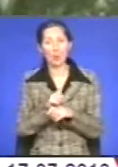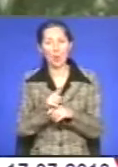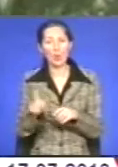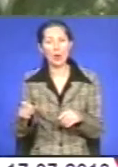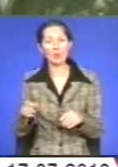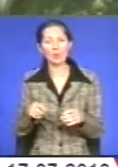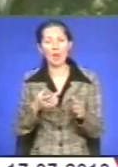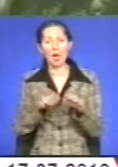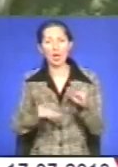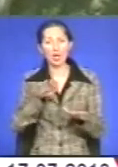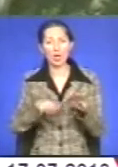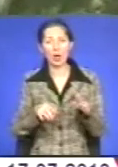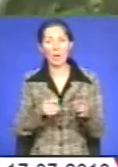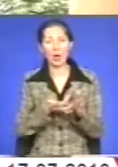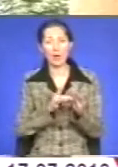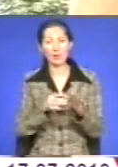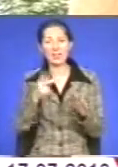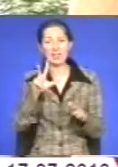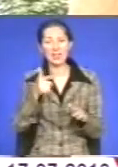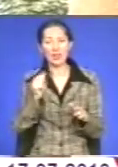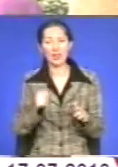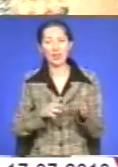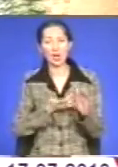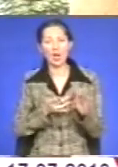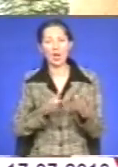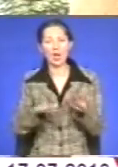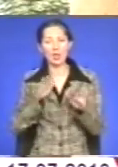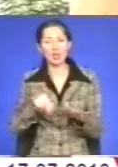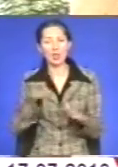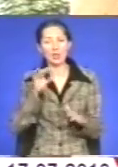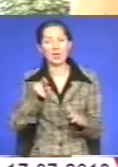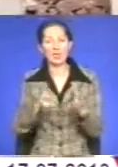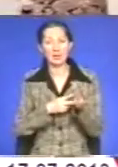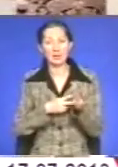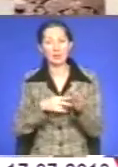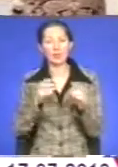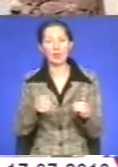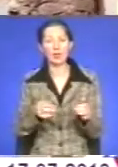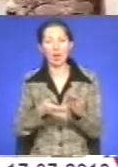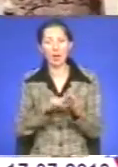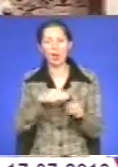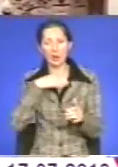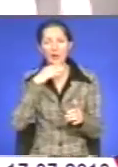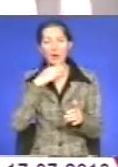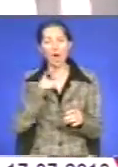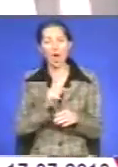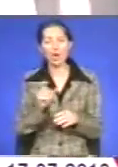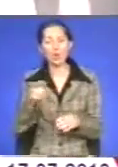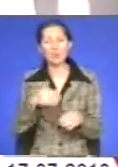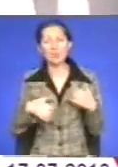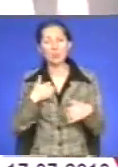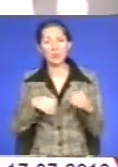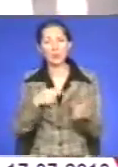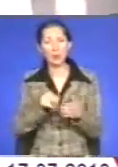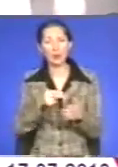3 гривні, а кілограм дині – 7. Наразі баштанних не бракує. Однак краяни купувати не поспішають. Залежить, хто які